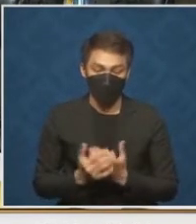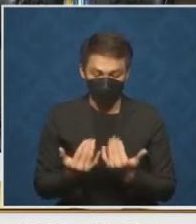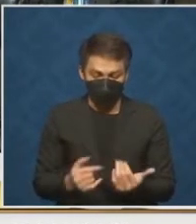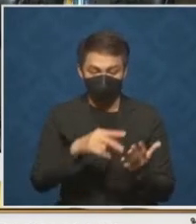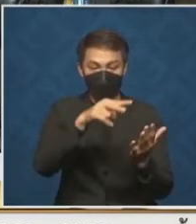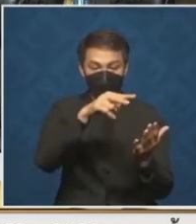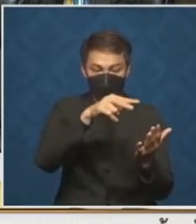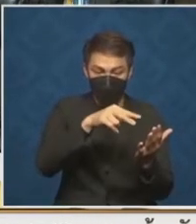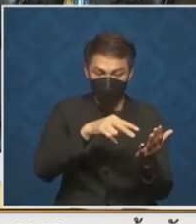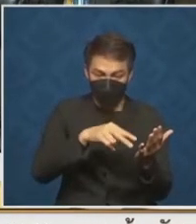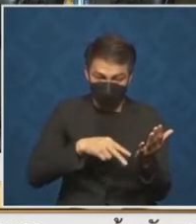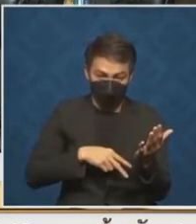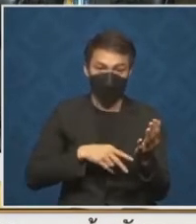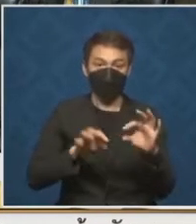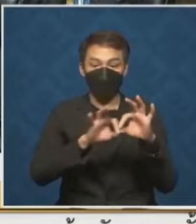ยุติ